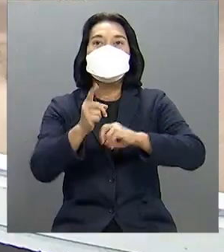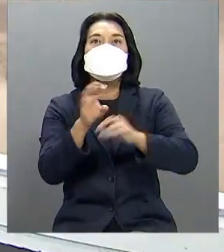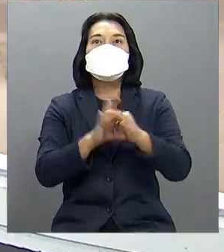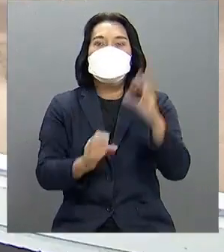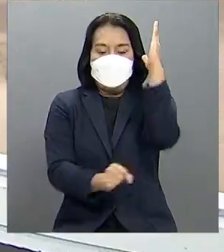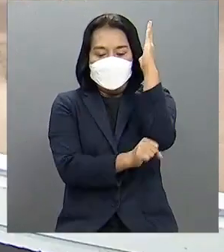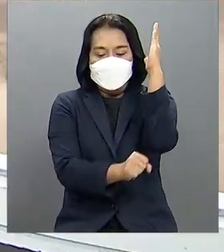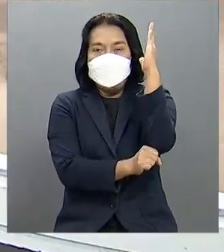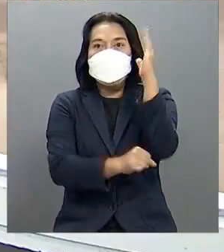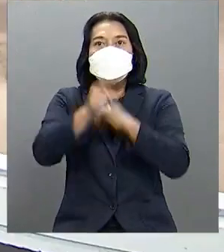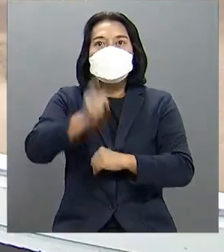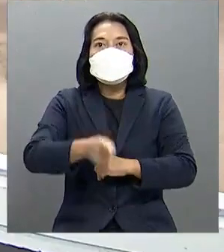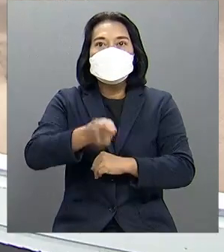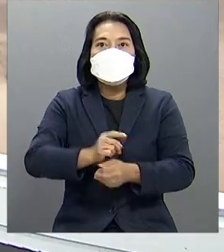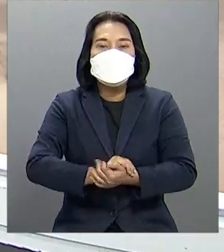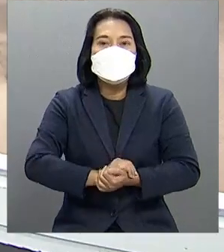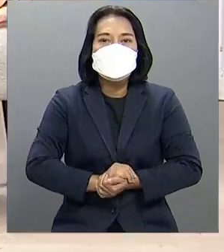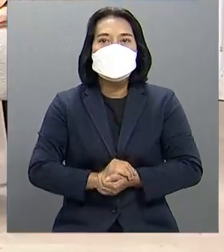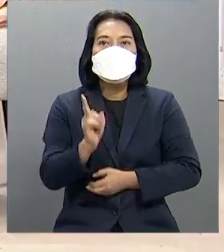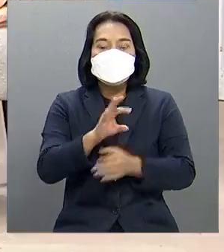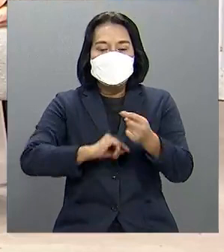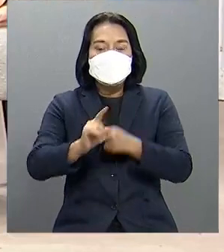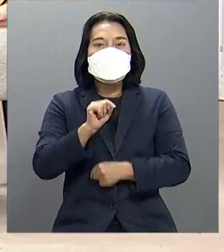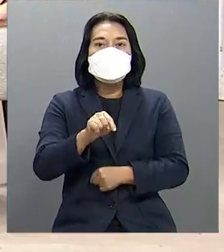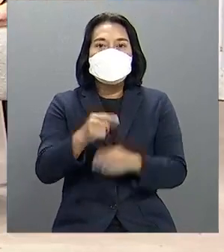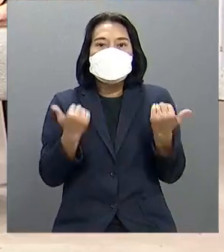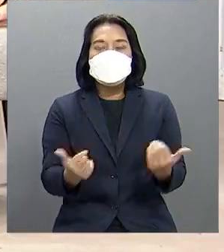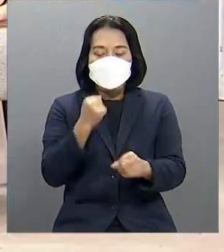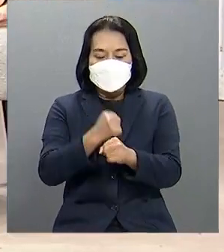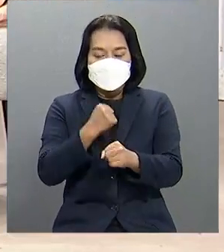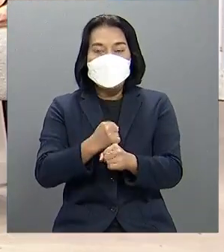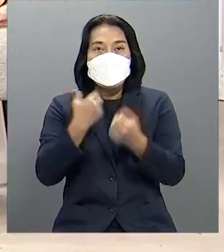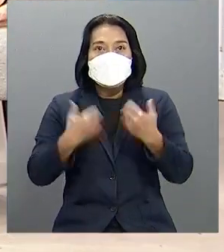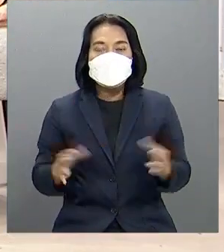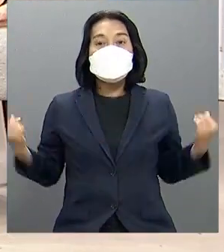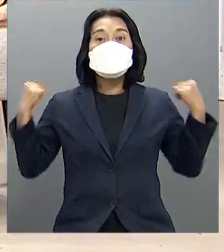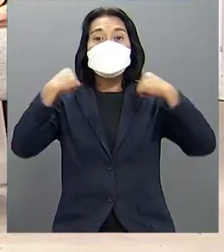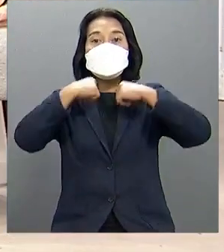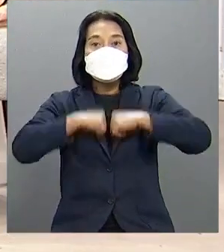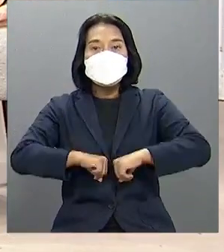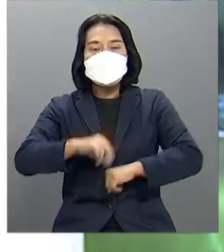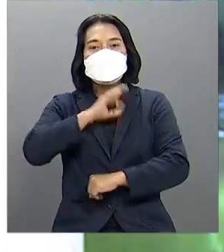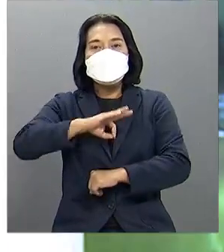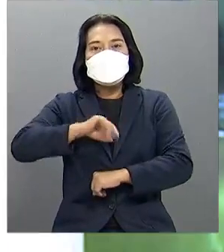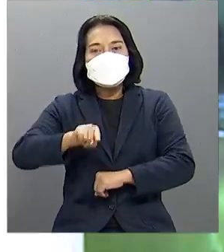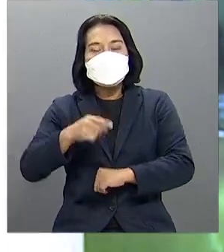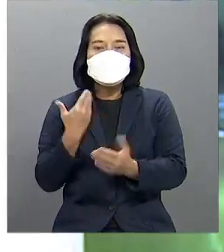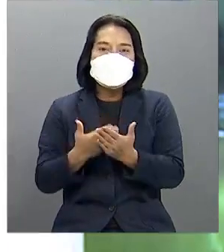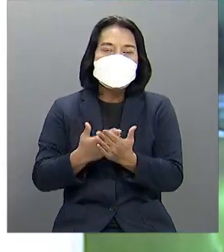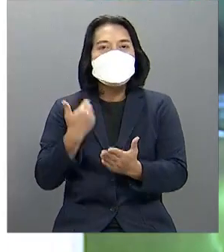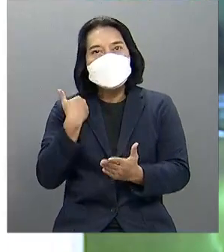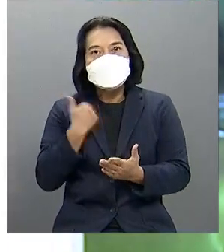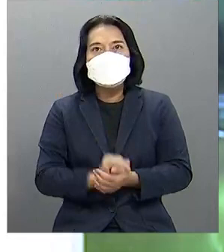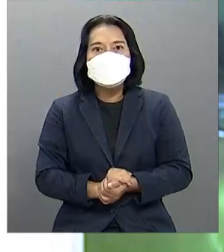องทำตัวจนใช่ไหมคะ คือวันนี้คือทำงานก็เลยต้องแต่งตัวให้ดูว่ามีเยอะหน่อยเท่านั้นเอง ใช่ที่เห็นอยู่ทั้งหมดนี้เนี่ย เป